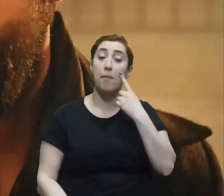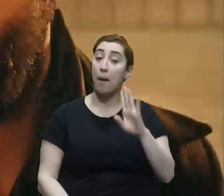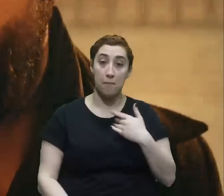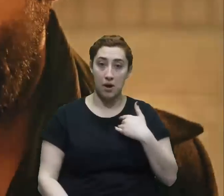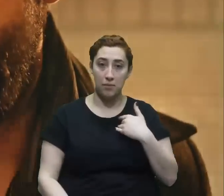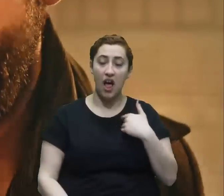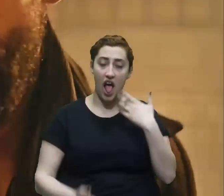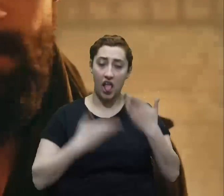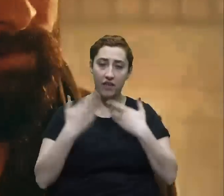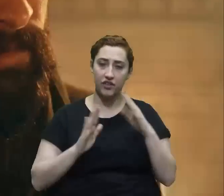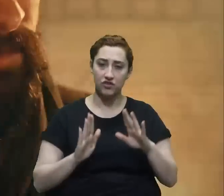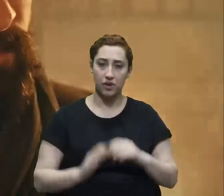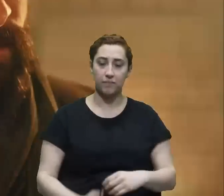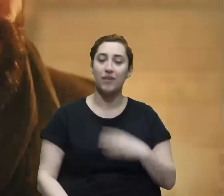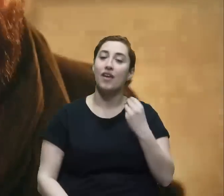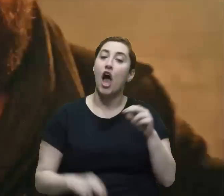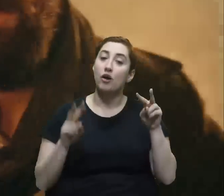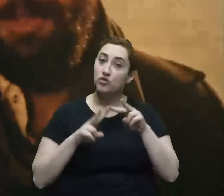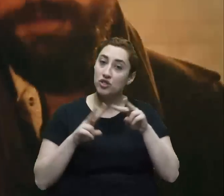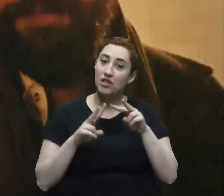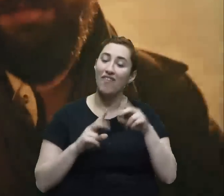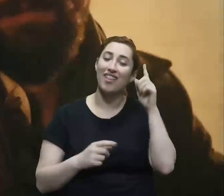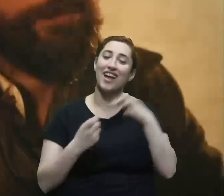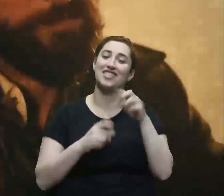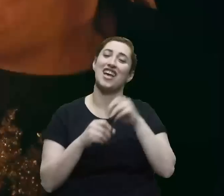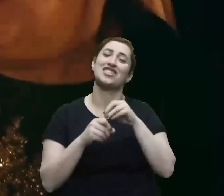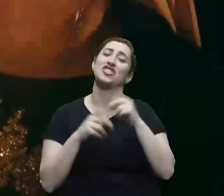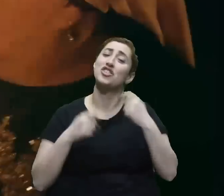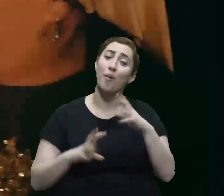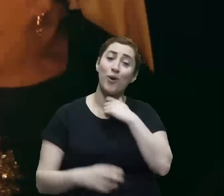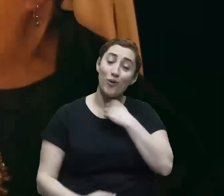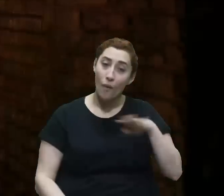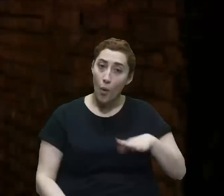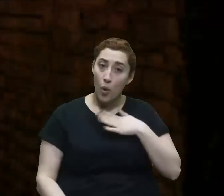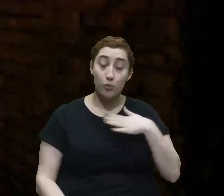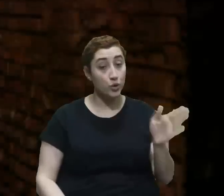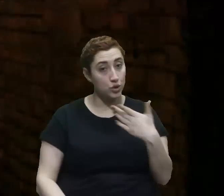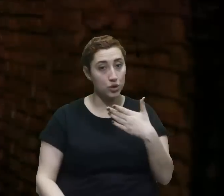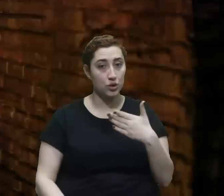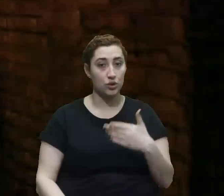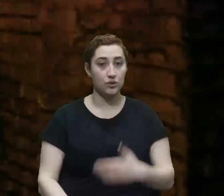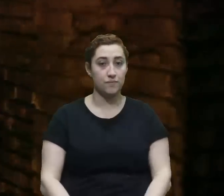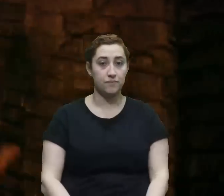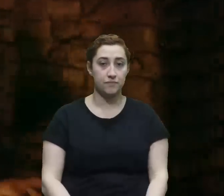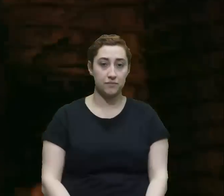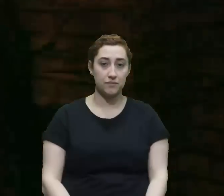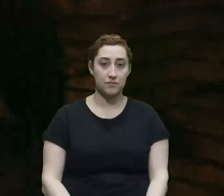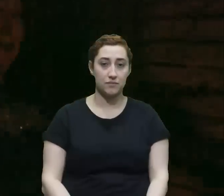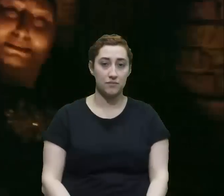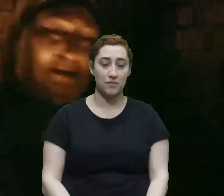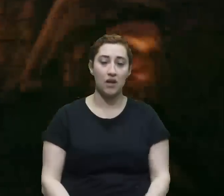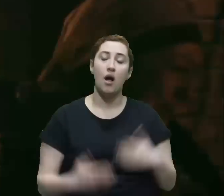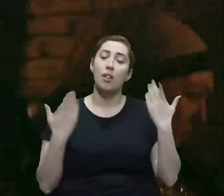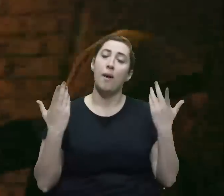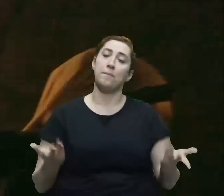öyle. Anlatacağım. Ya Mustafa Allah rızası için yapma ne olur oğlum. Yürü. İteledi.